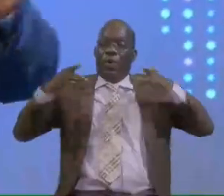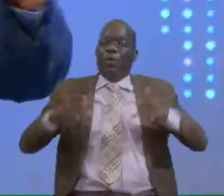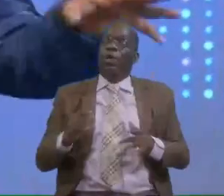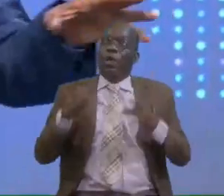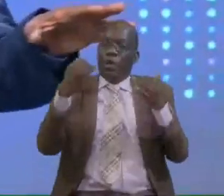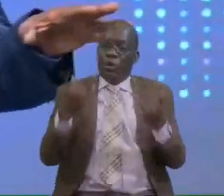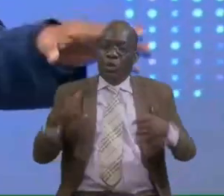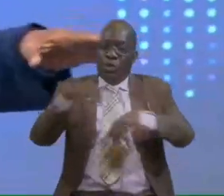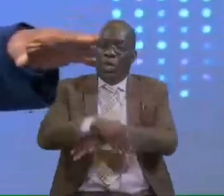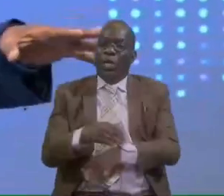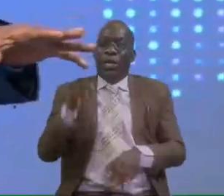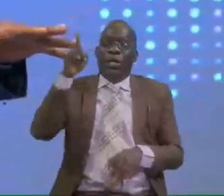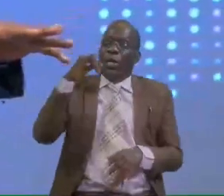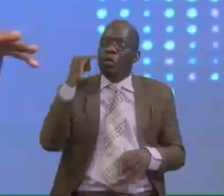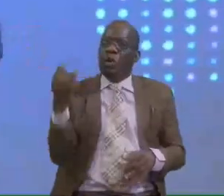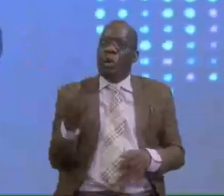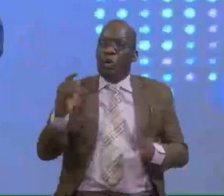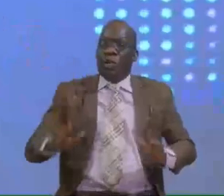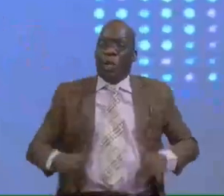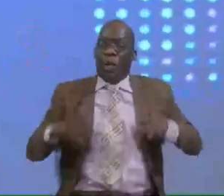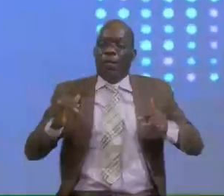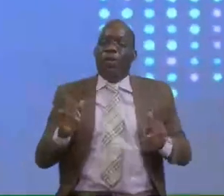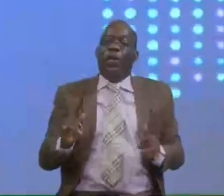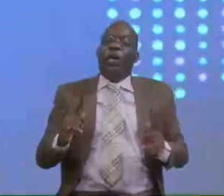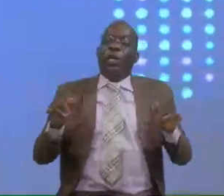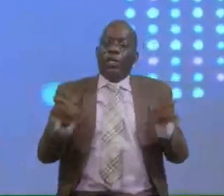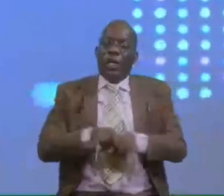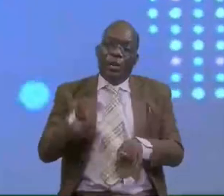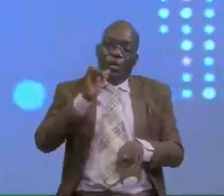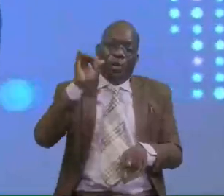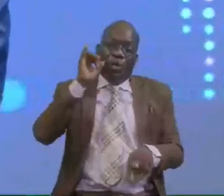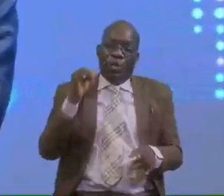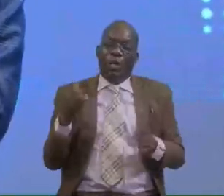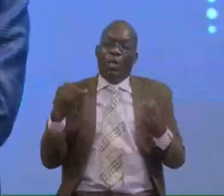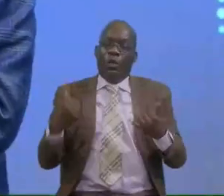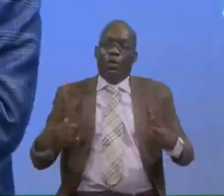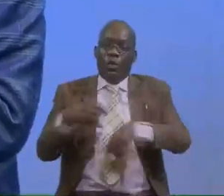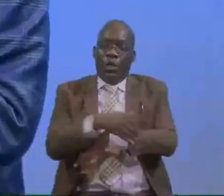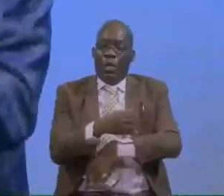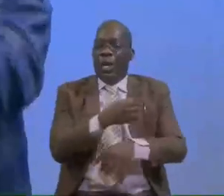est toujours vivant, le même hier, aujourd'hui et éternellement.